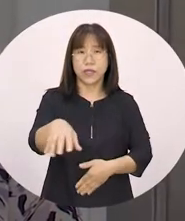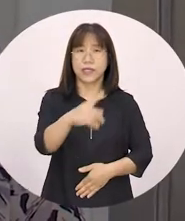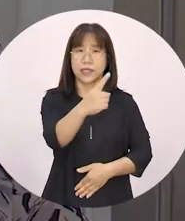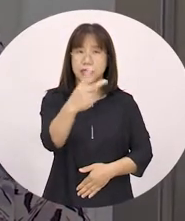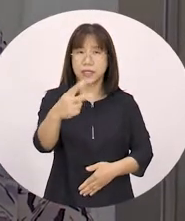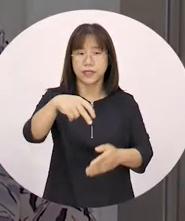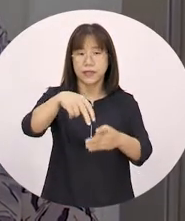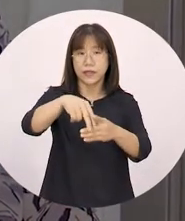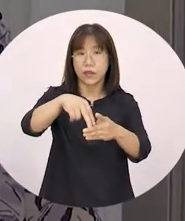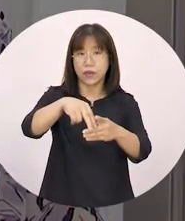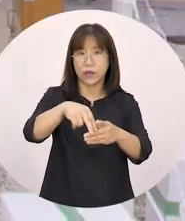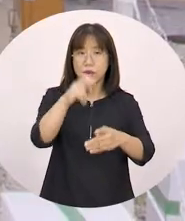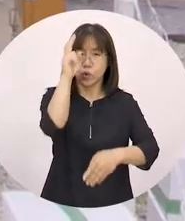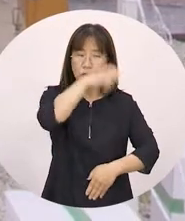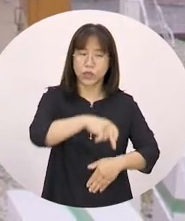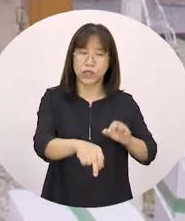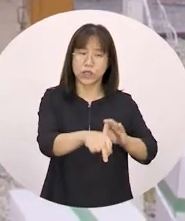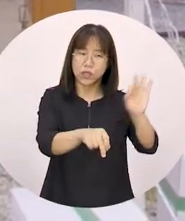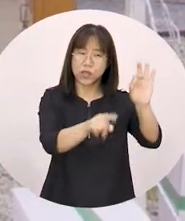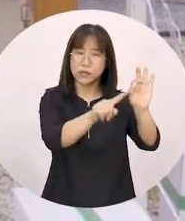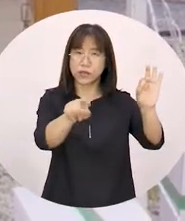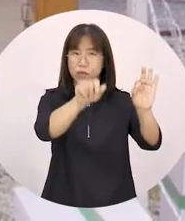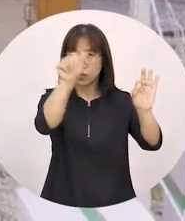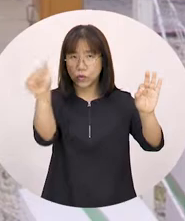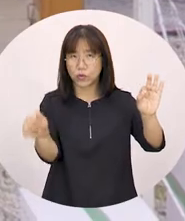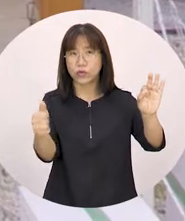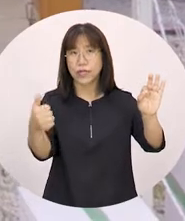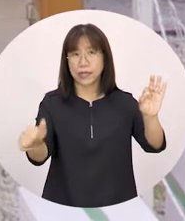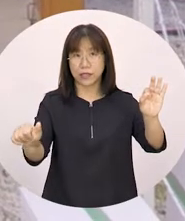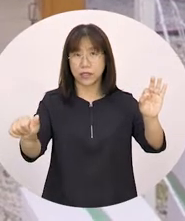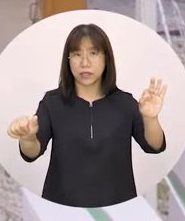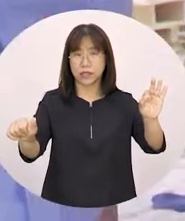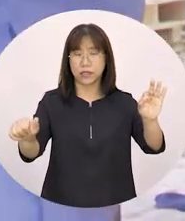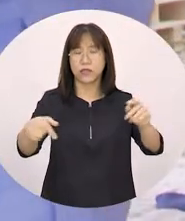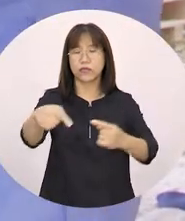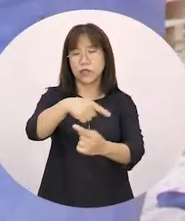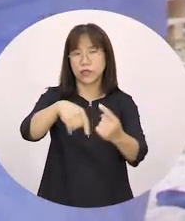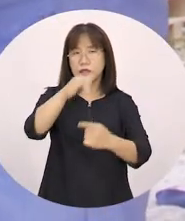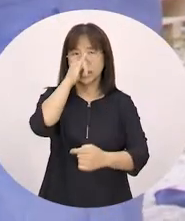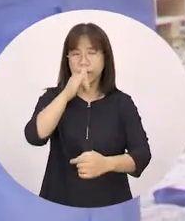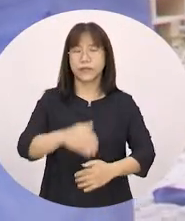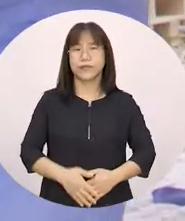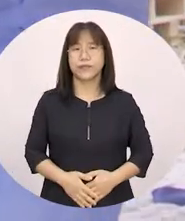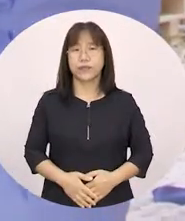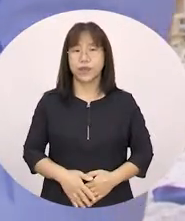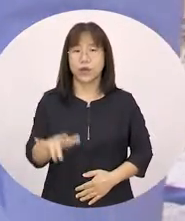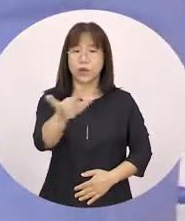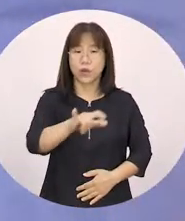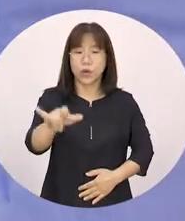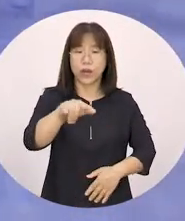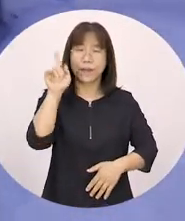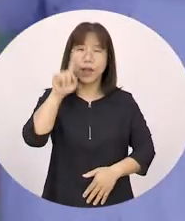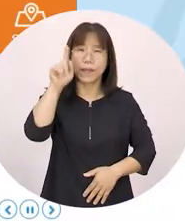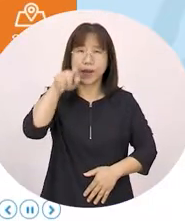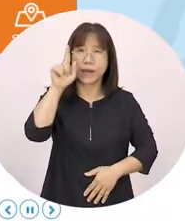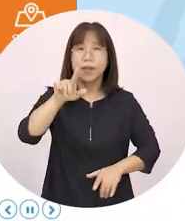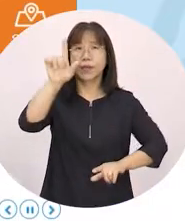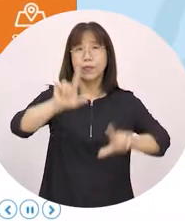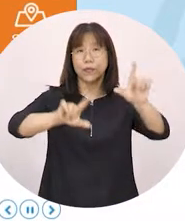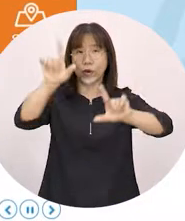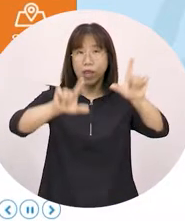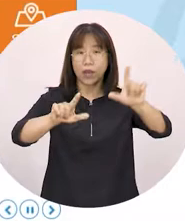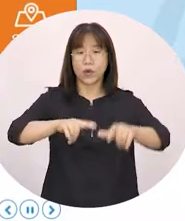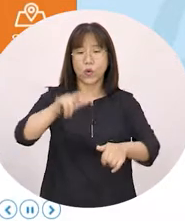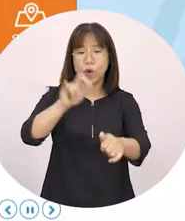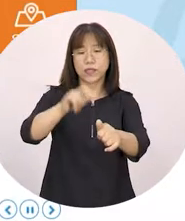공영주차장 제일 이 센터도 오전 10시부터 오후 5시까지 운영합니다 또 코로나 1일 현황